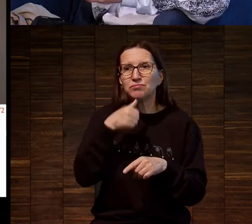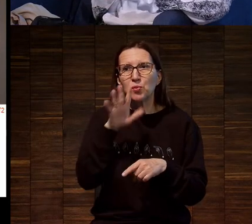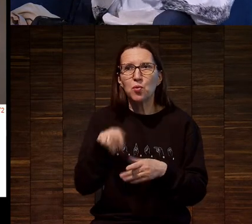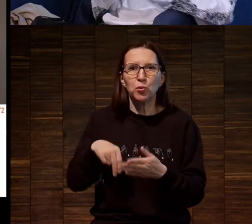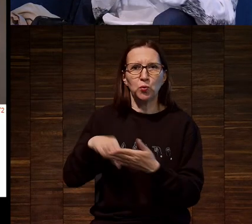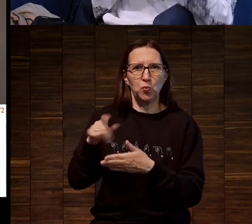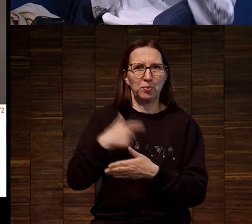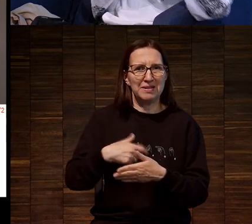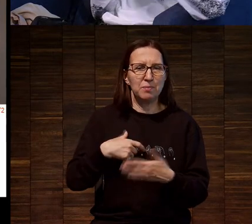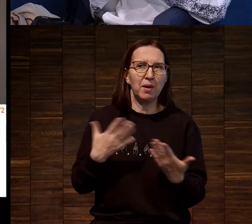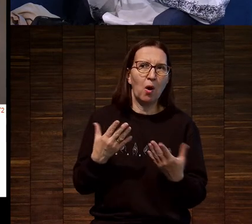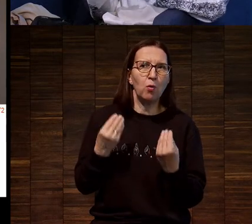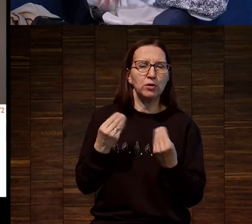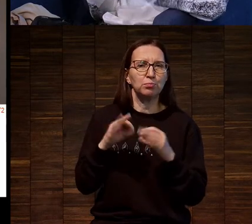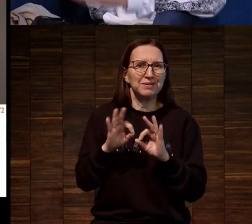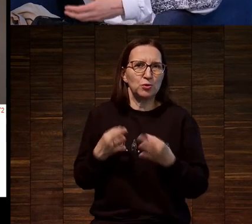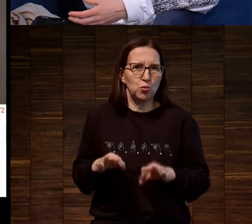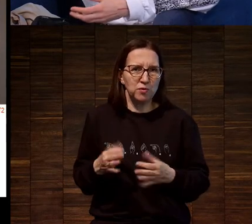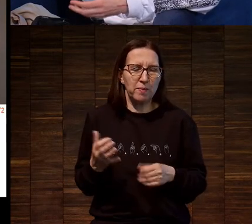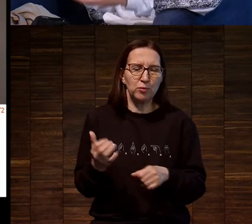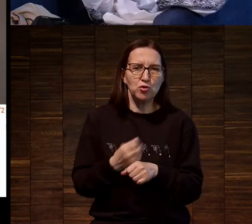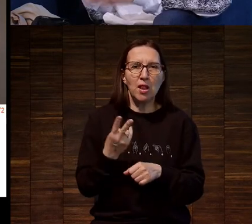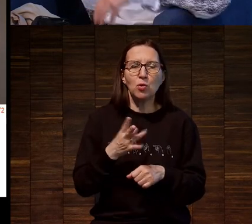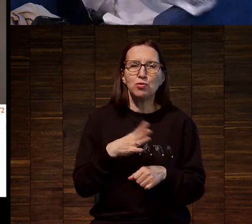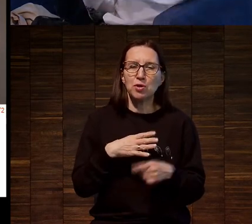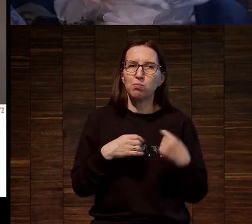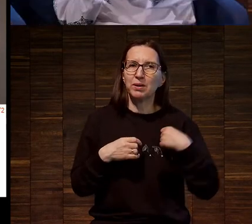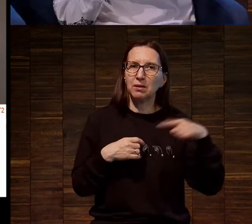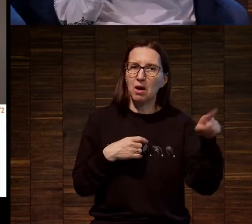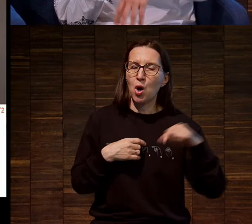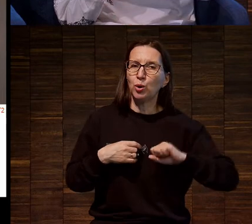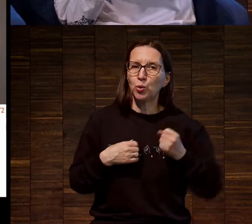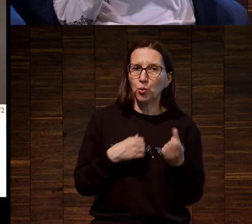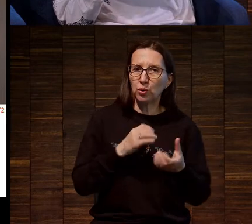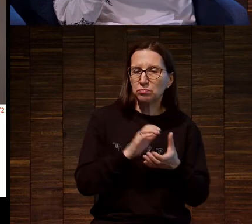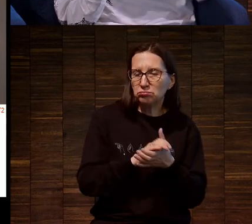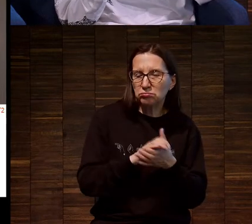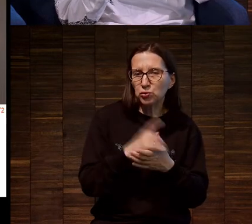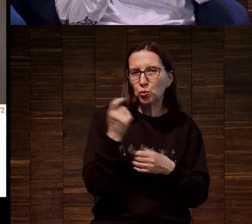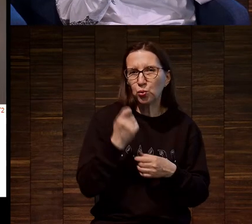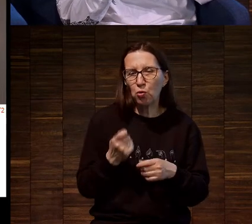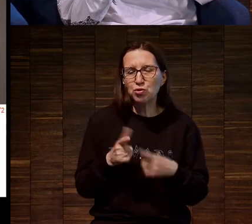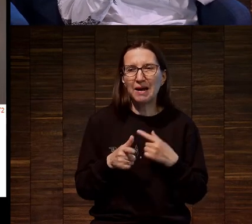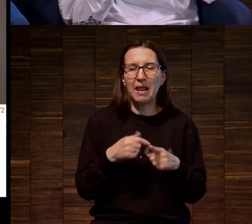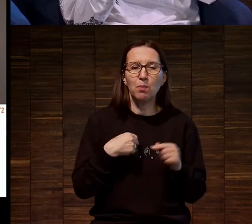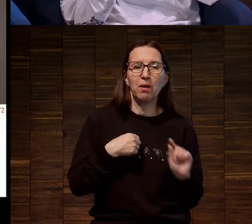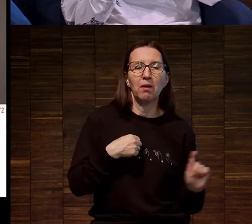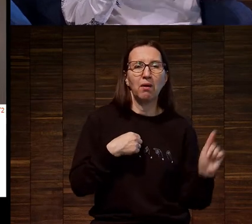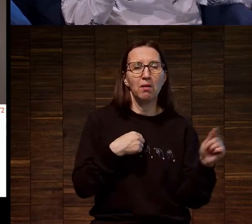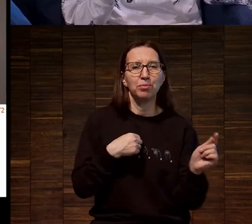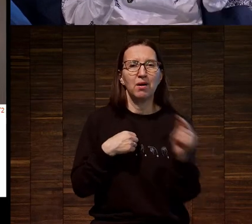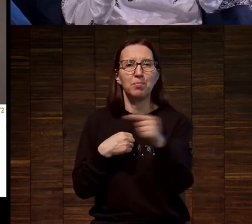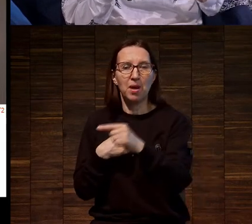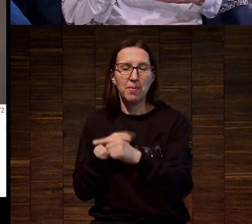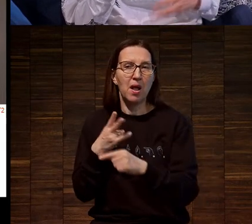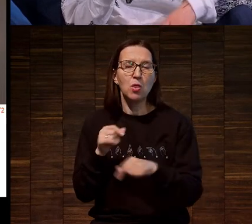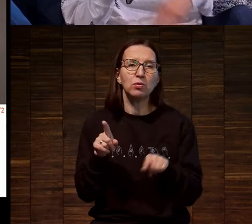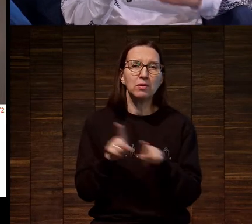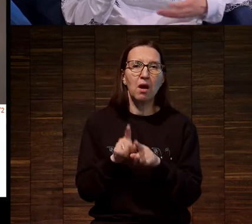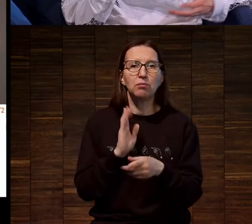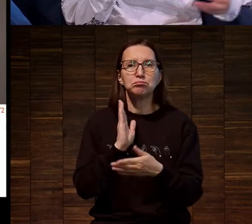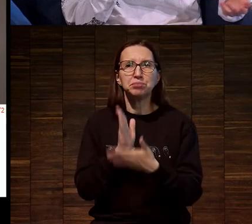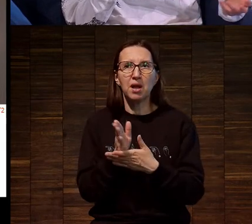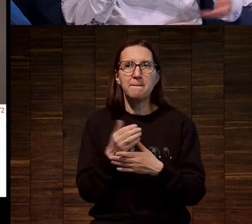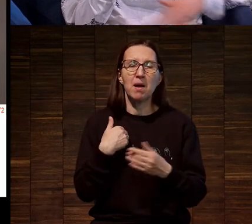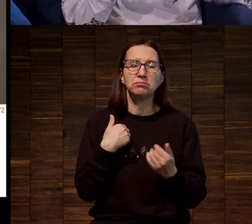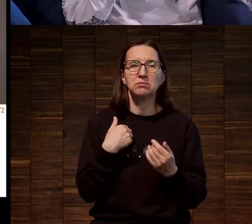купить произведение искусства. Либо нужно быть знакомым с художником, быть другом через вот эту систему дружественную, но никто не приходит в галерею и